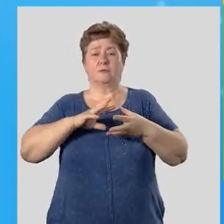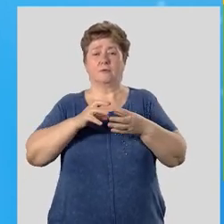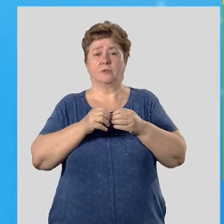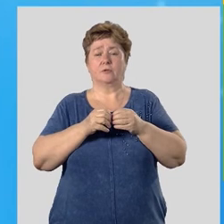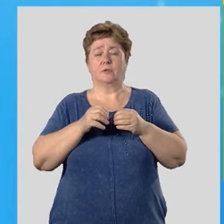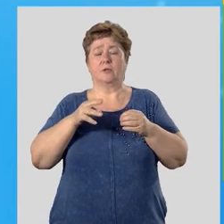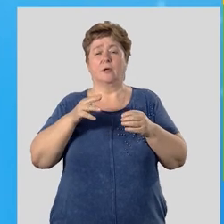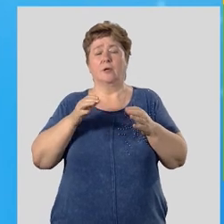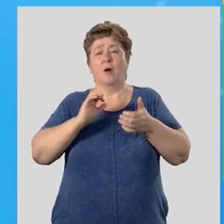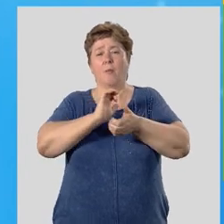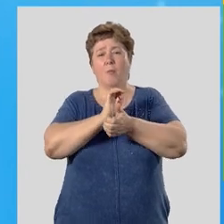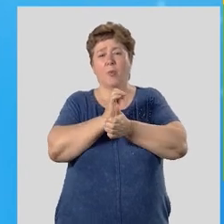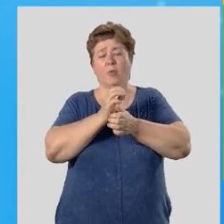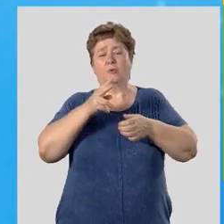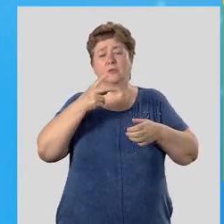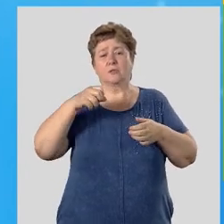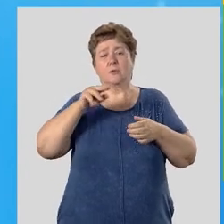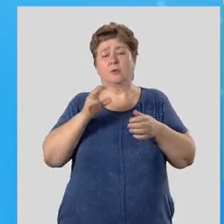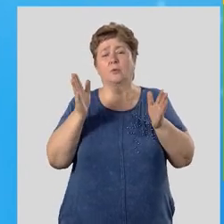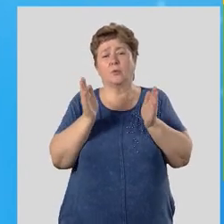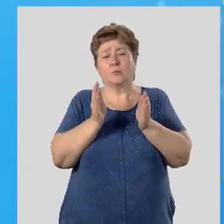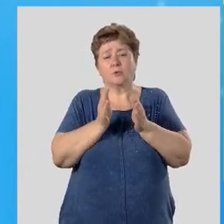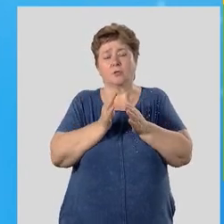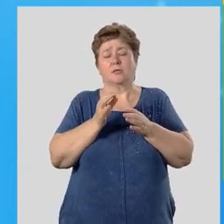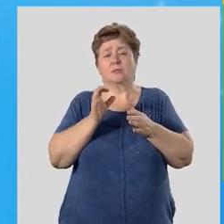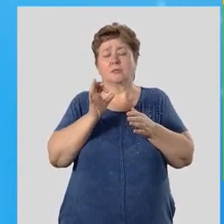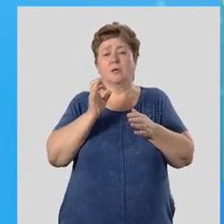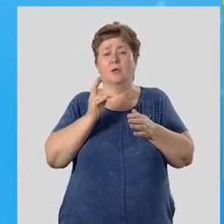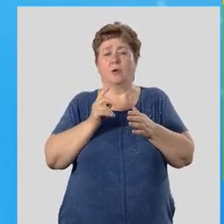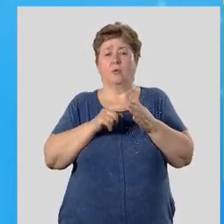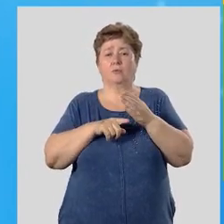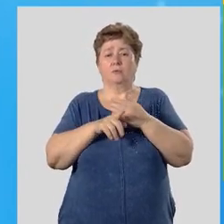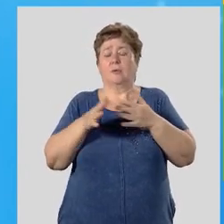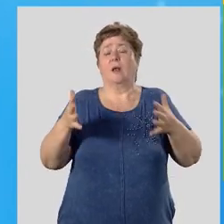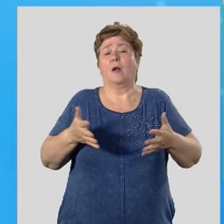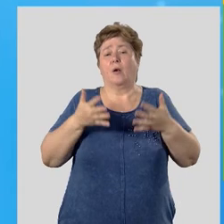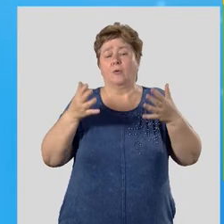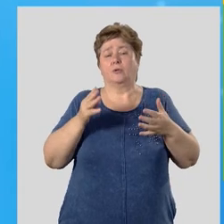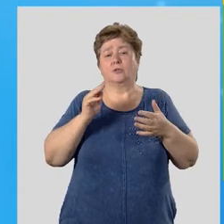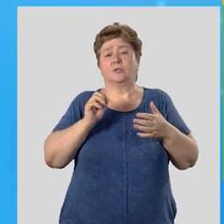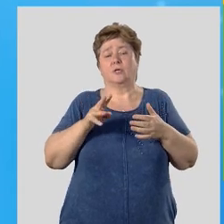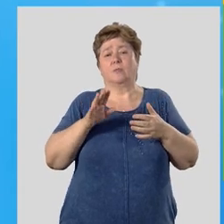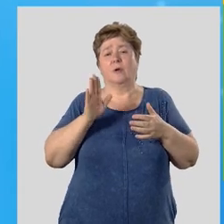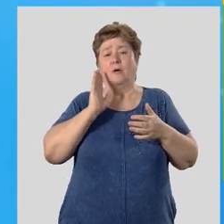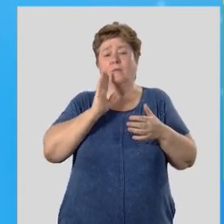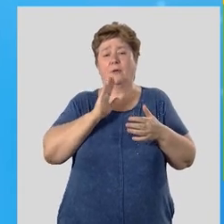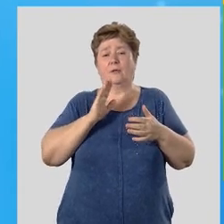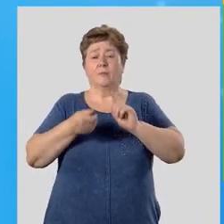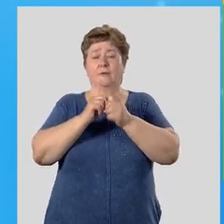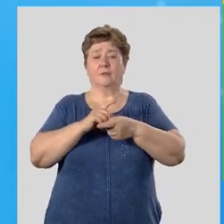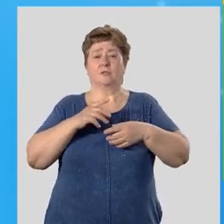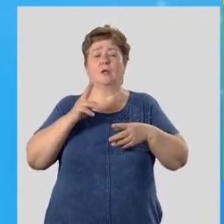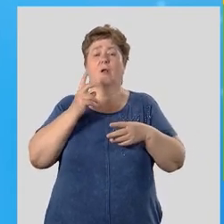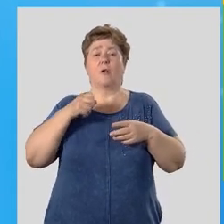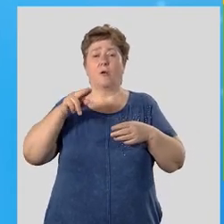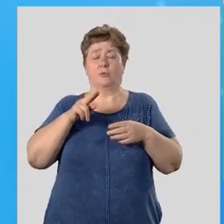результате плотность льда уменьшается, и он оказывается легче, чем жидкая вода.